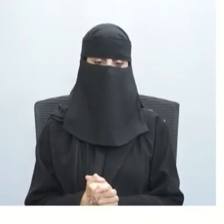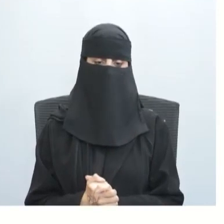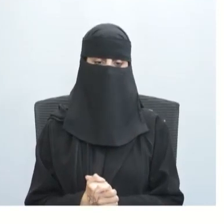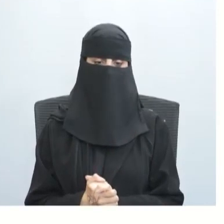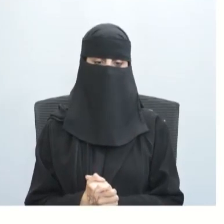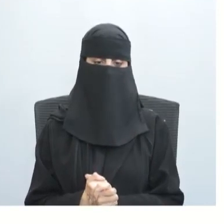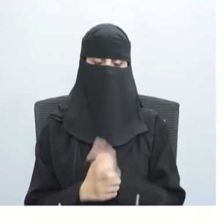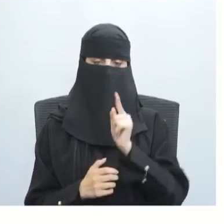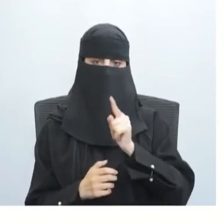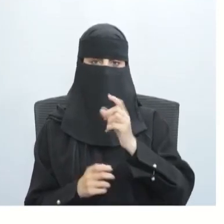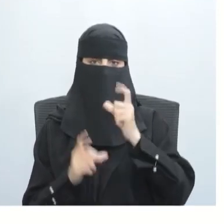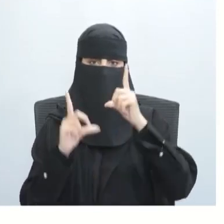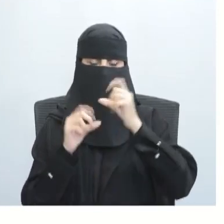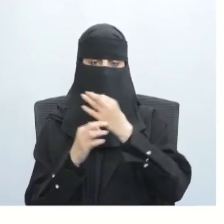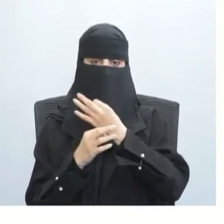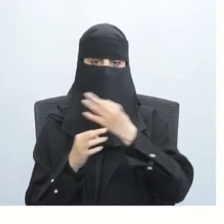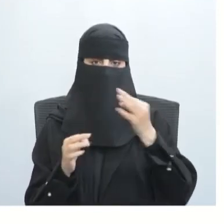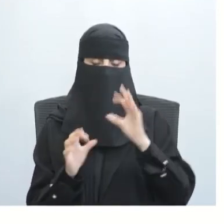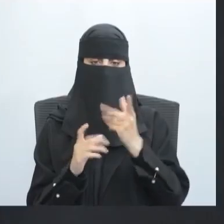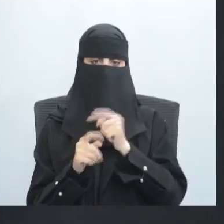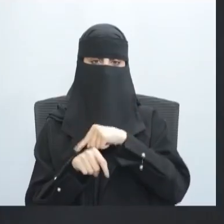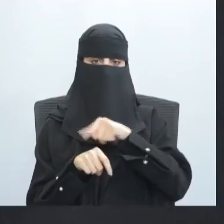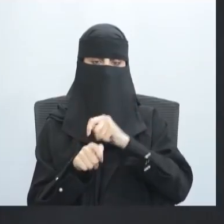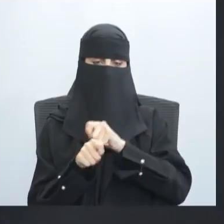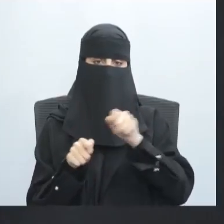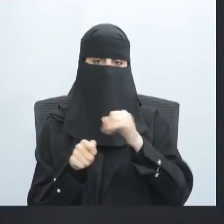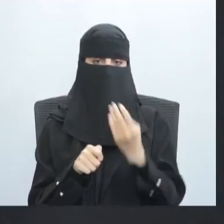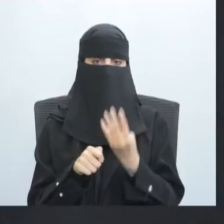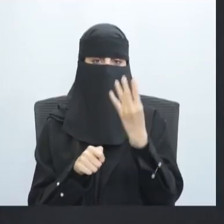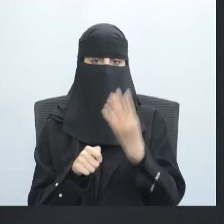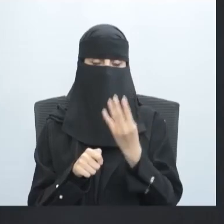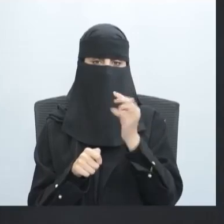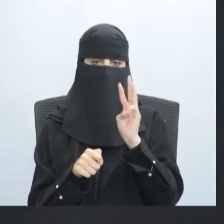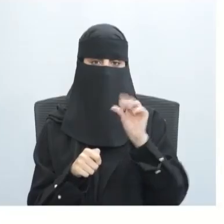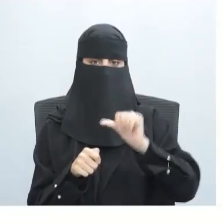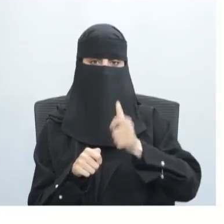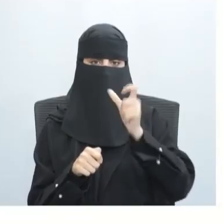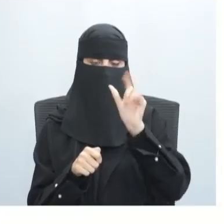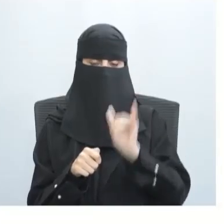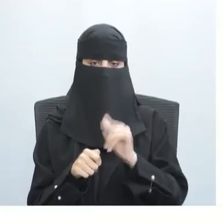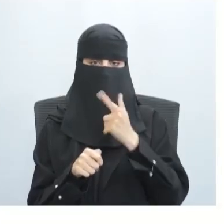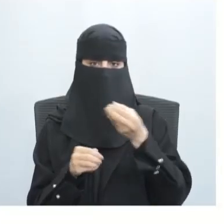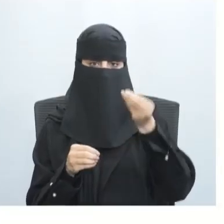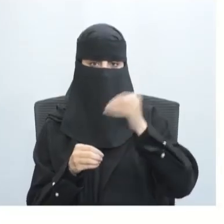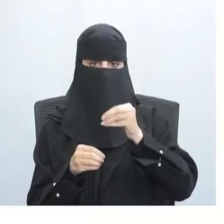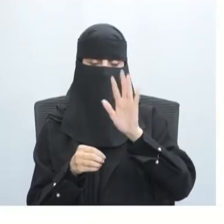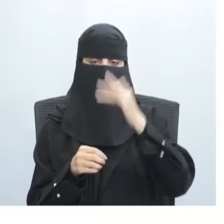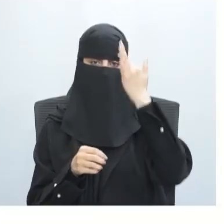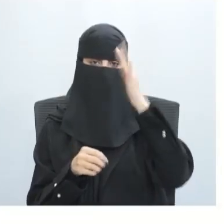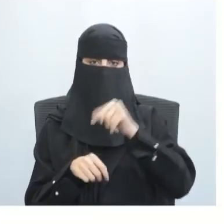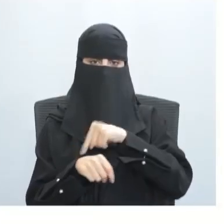كل صوره هي اربع ثواني بشكل افتراضي تستطيع زياده هذه المده من المخطط الزمني اصبحت الان